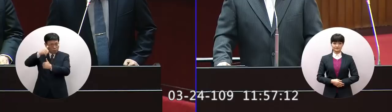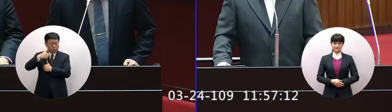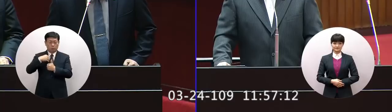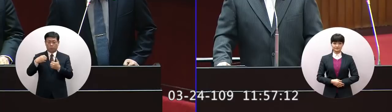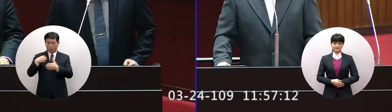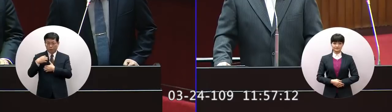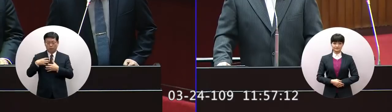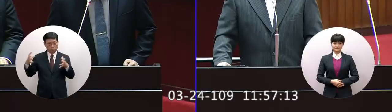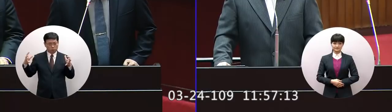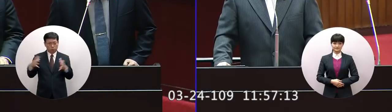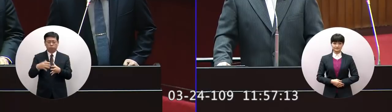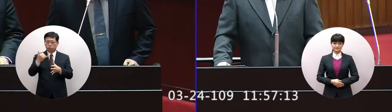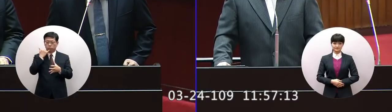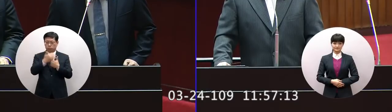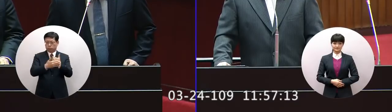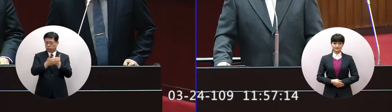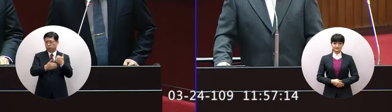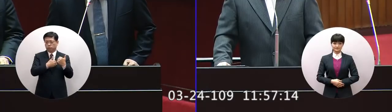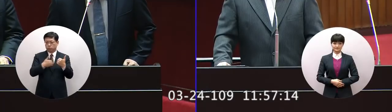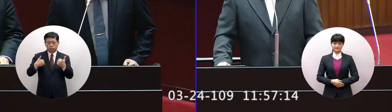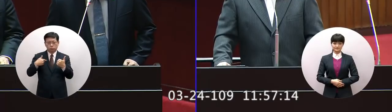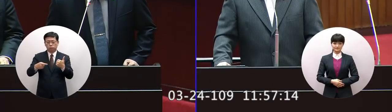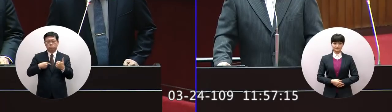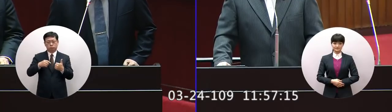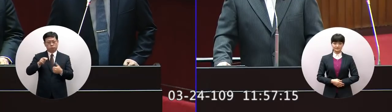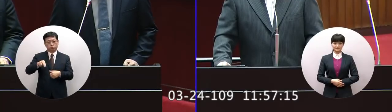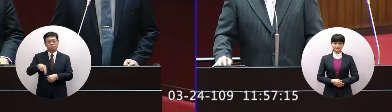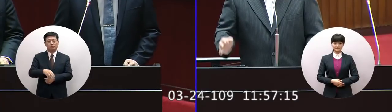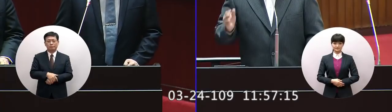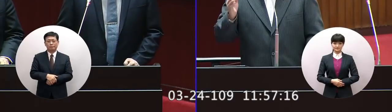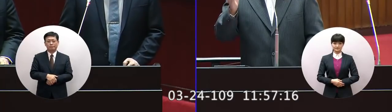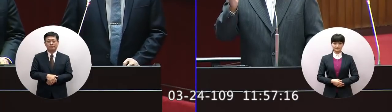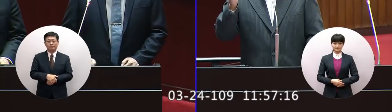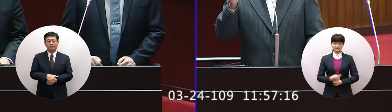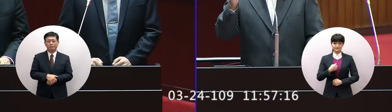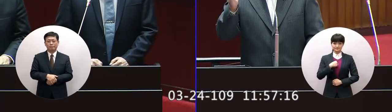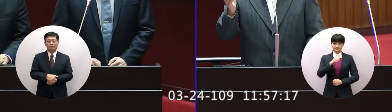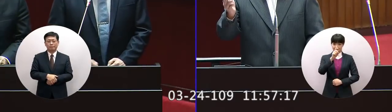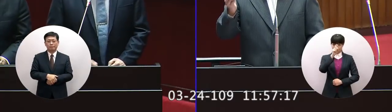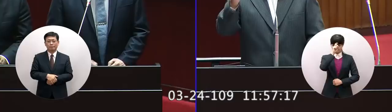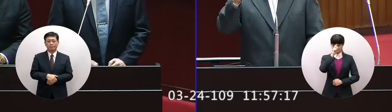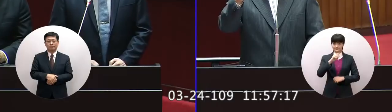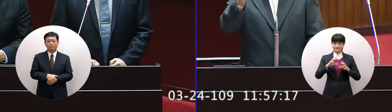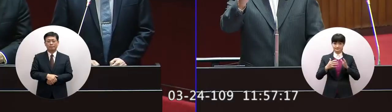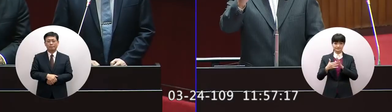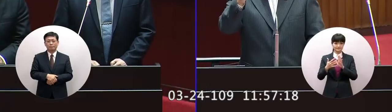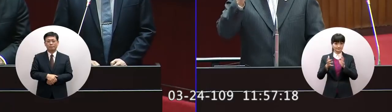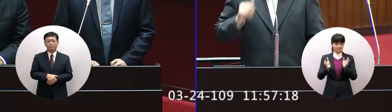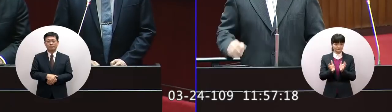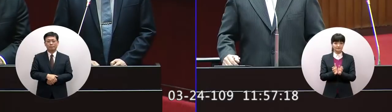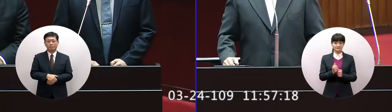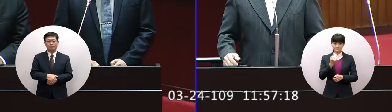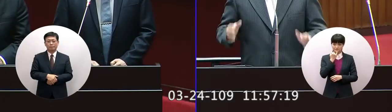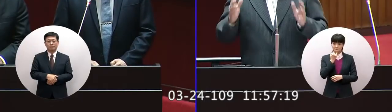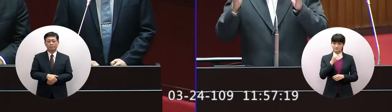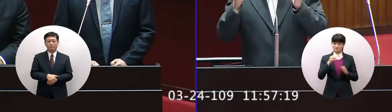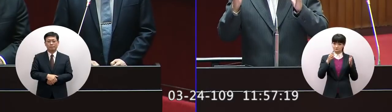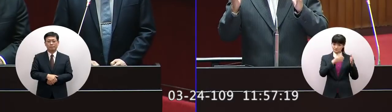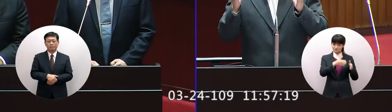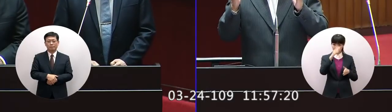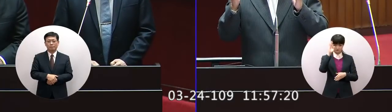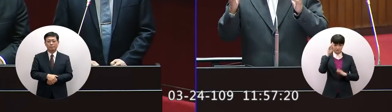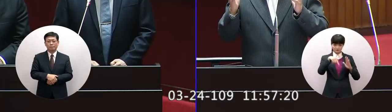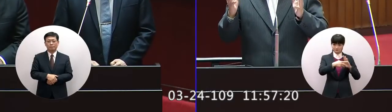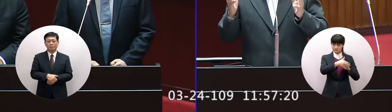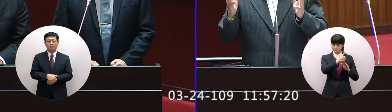可以维持一定保家卫国的一个基本水准。 我希望国防部能够学习院长很